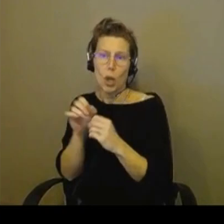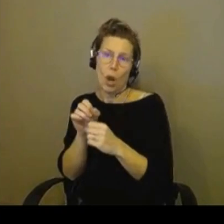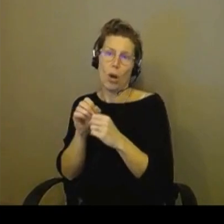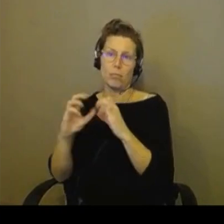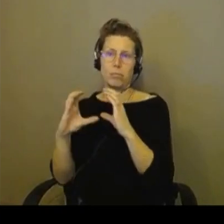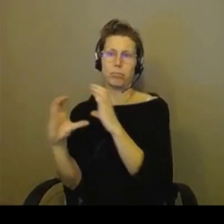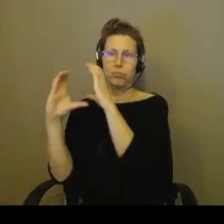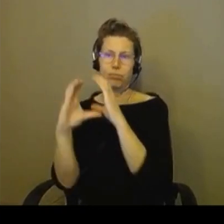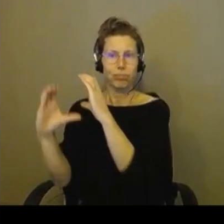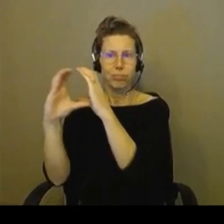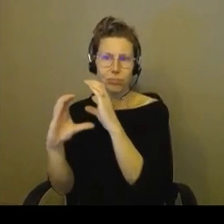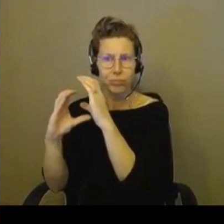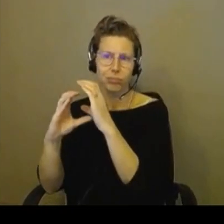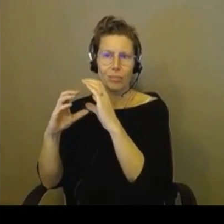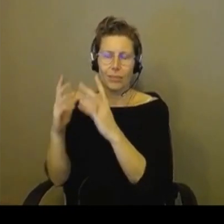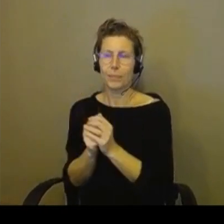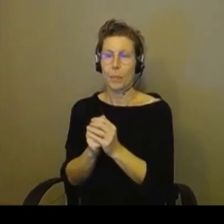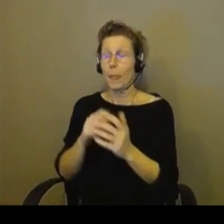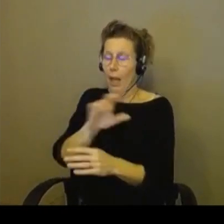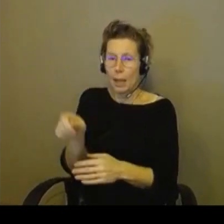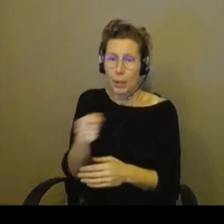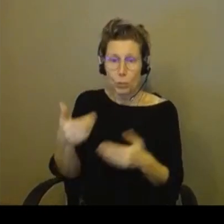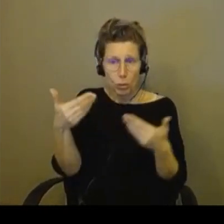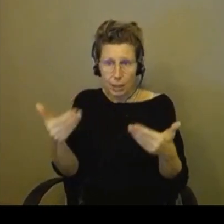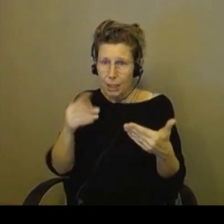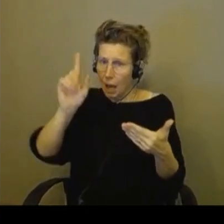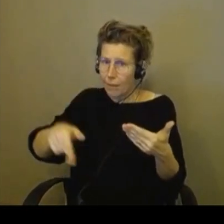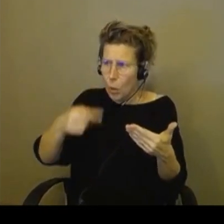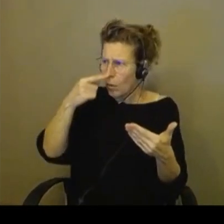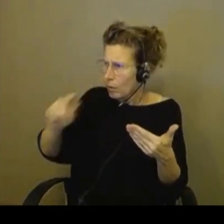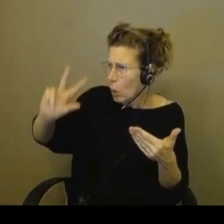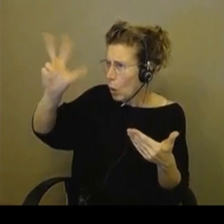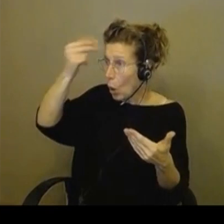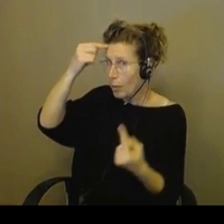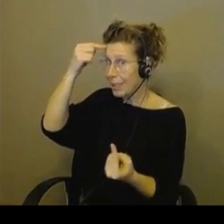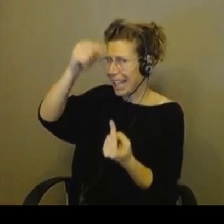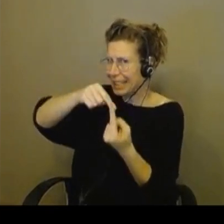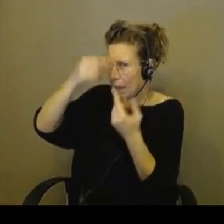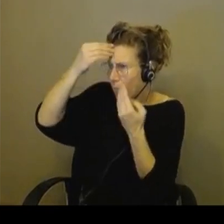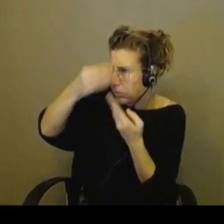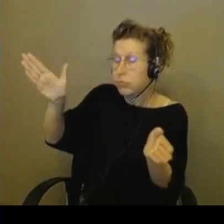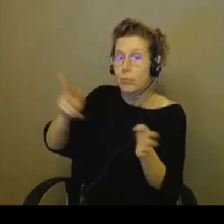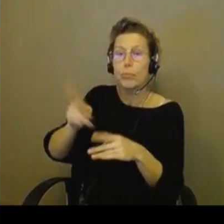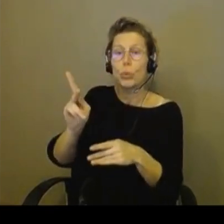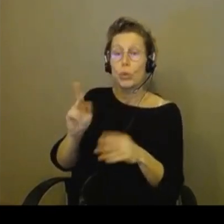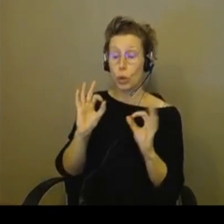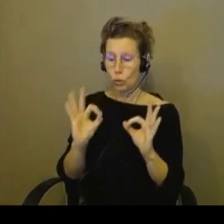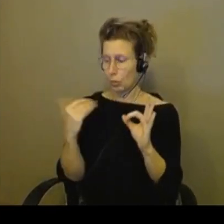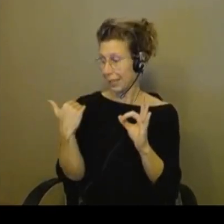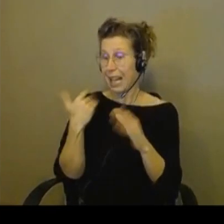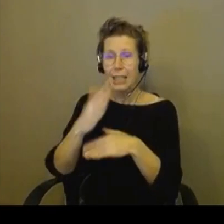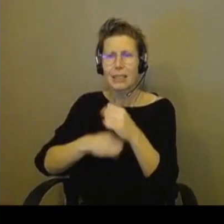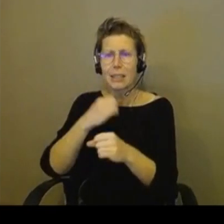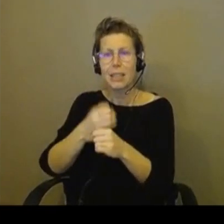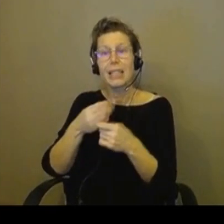notre appréhension du sujet. Et par exemple, cette année, on a décidé de travailler plus spécifiquement sur le sujet des personnes